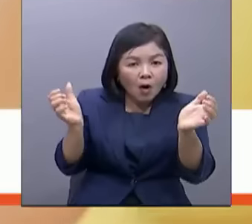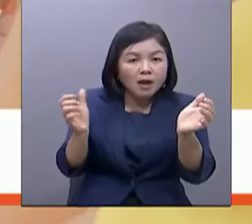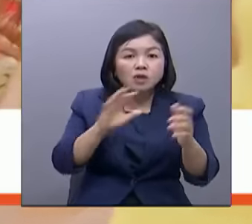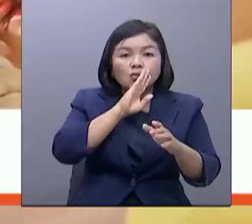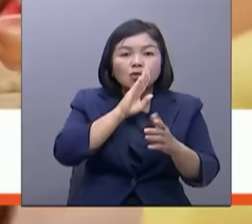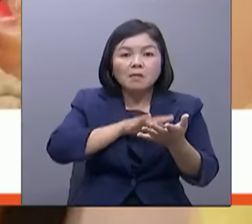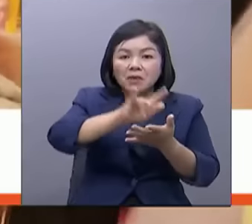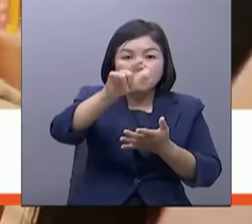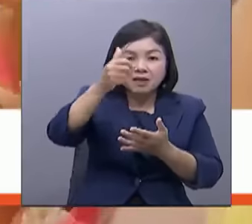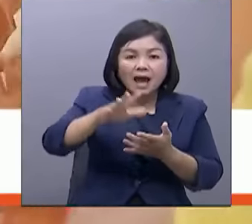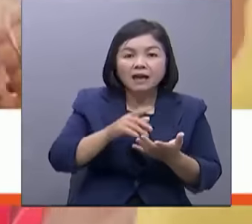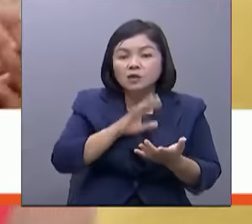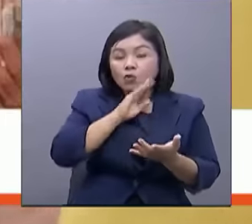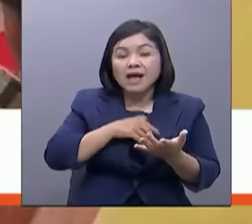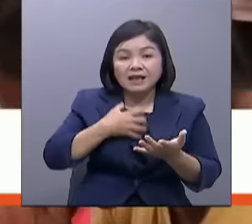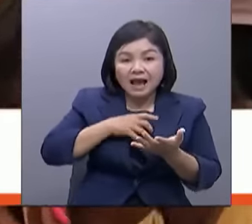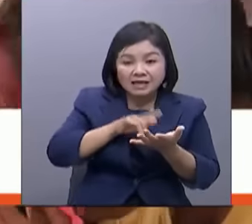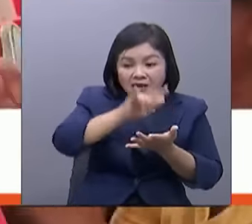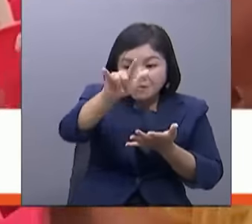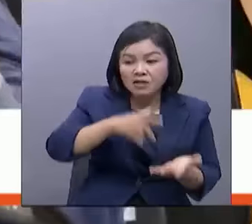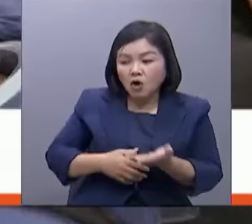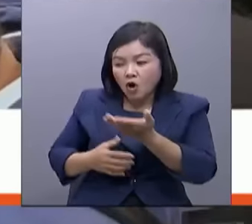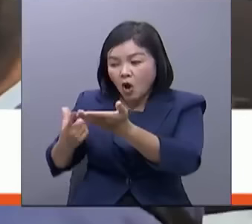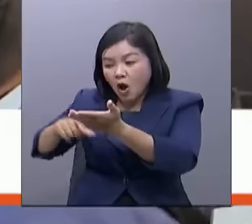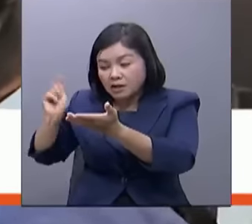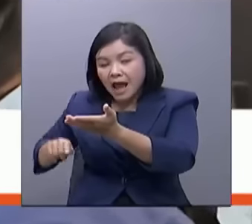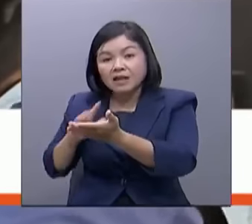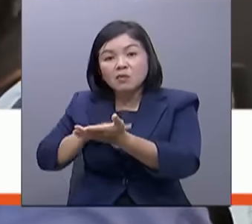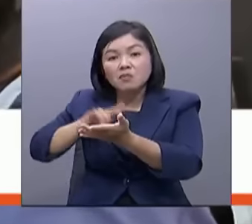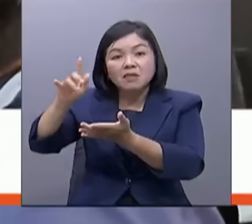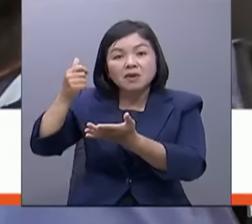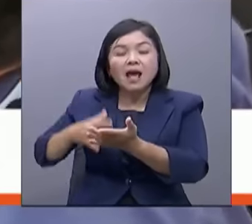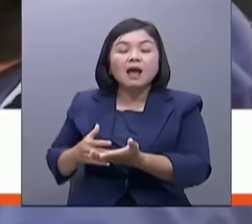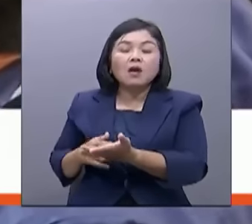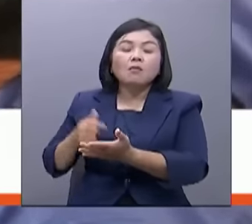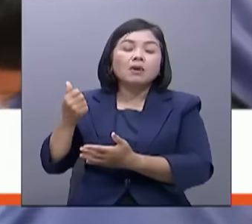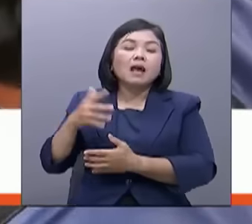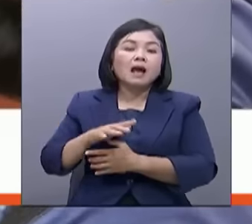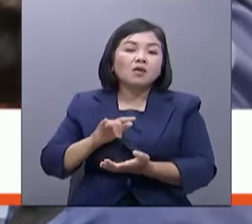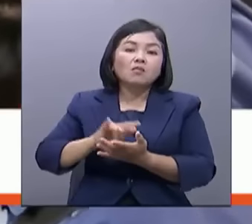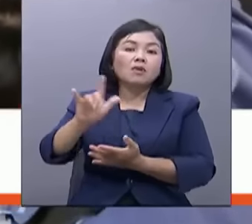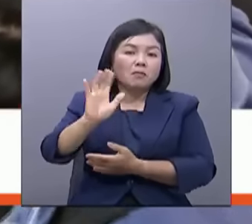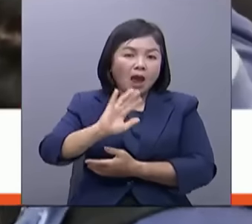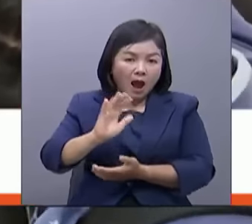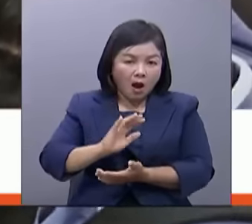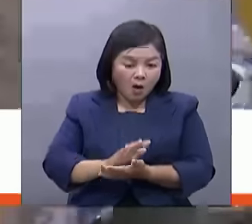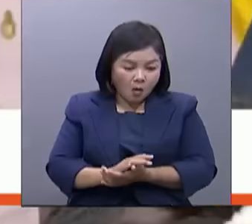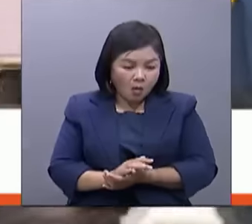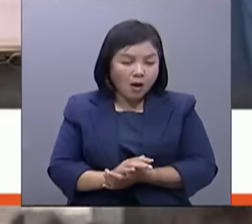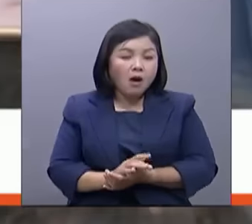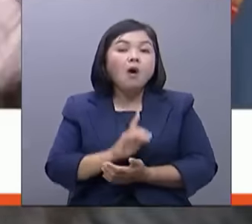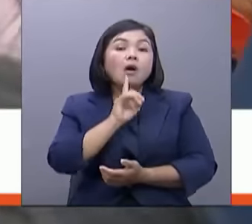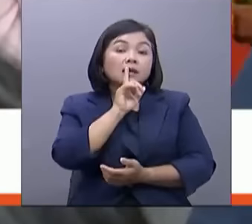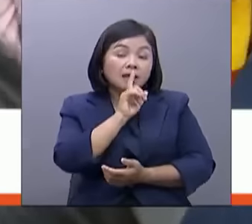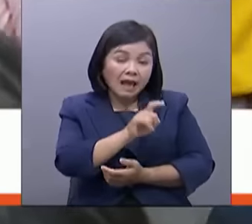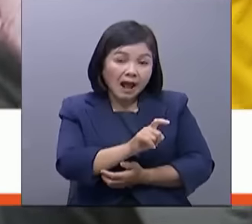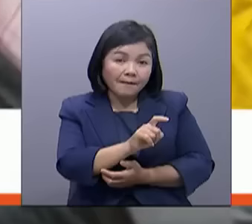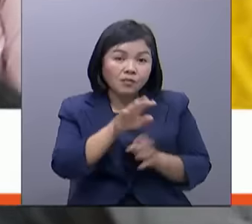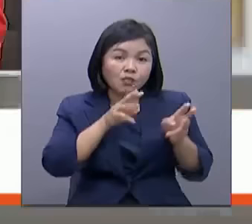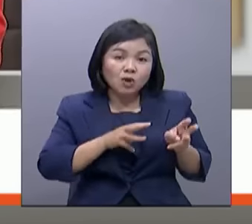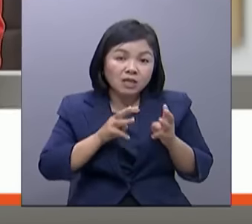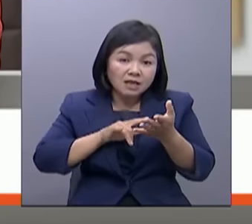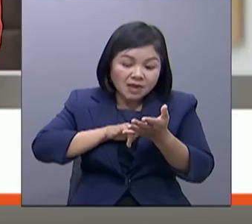ขออนุญาตเมื่อไม่ให้อนุญาตก็ไม่ไปเรื่องก็มีอยู่เท่านี้ครับ ค่ะแปลว่าคุณธนพรเนี่ยมองว่าการเดินทางไปของคุณทักษิณค่อน